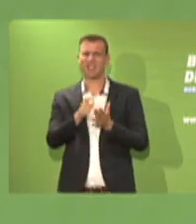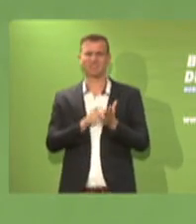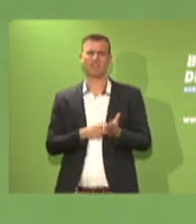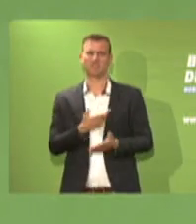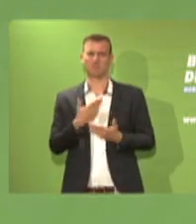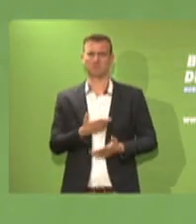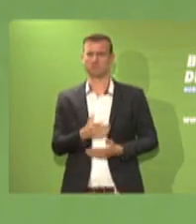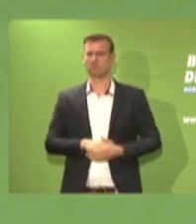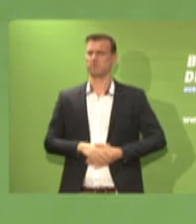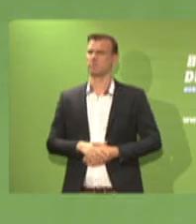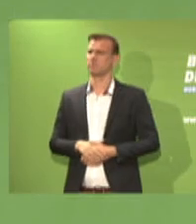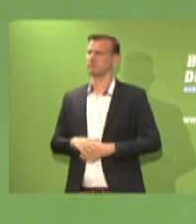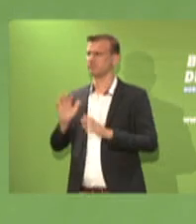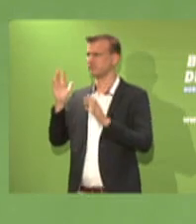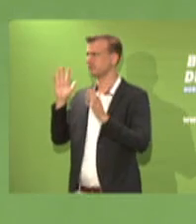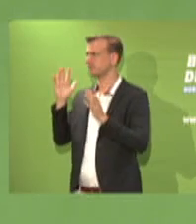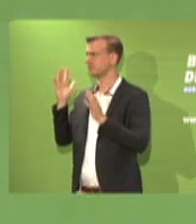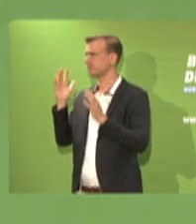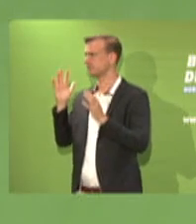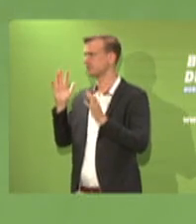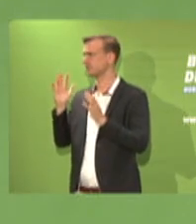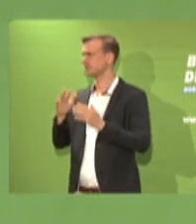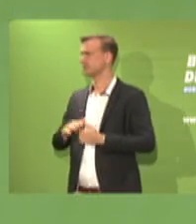diese Region.